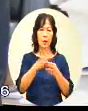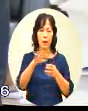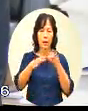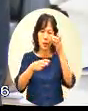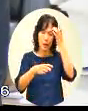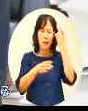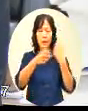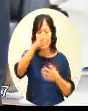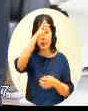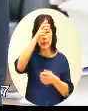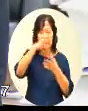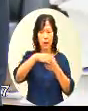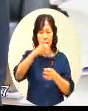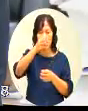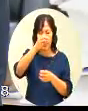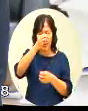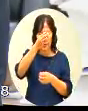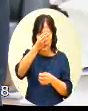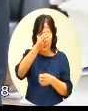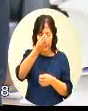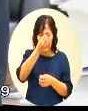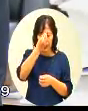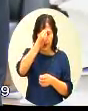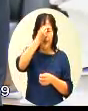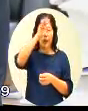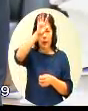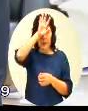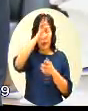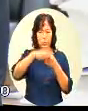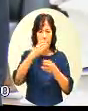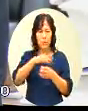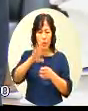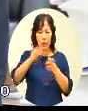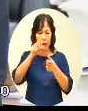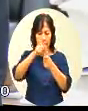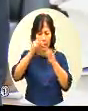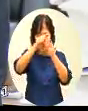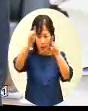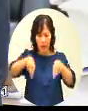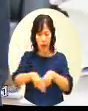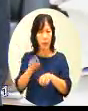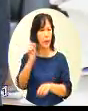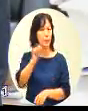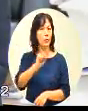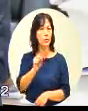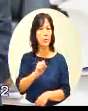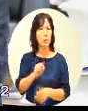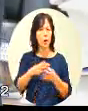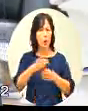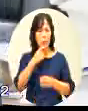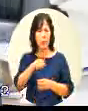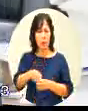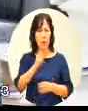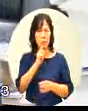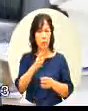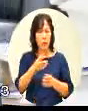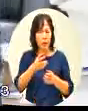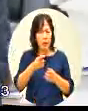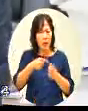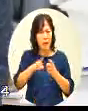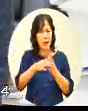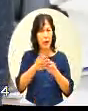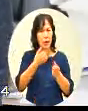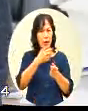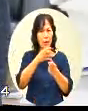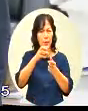症的药来跟我讲说这个远景有忧郁症，他是不能开单的。我当下马上说这个，那这个应该把他